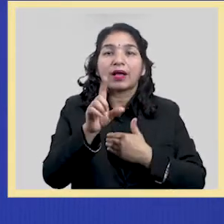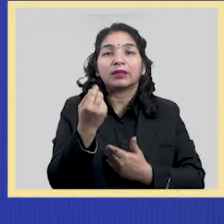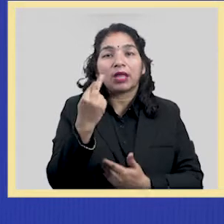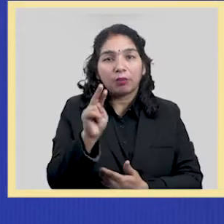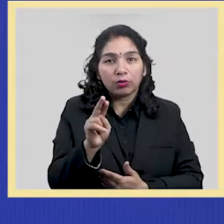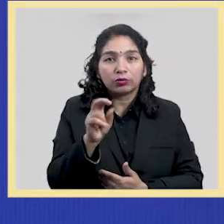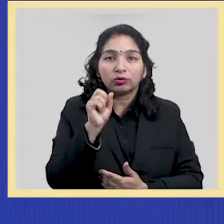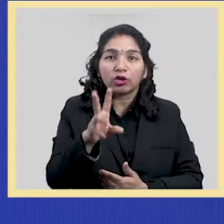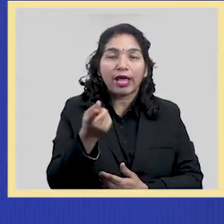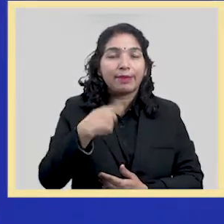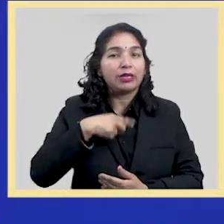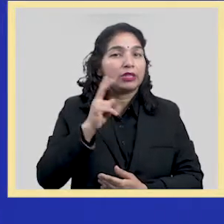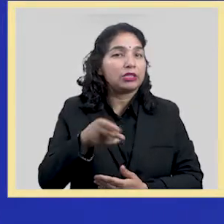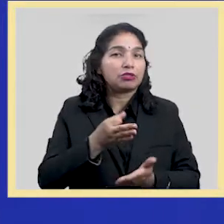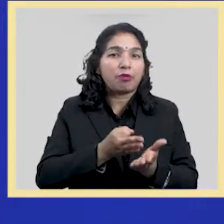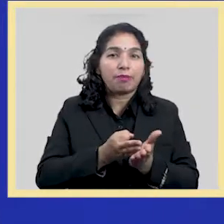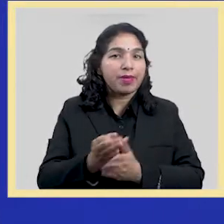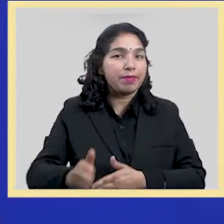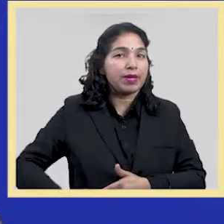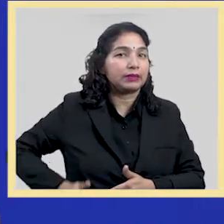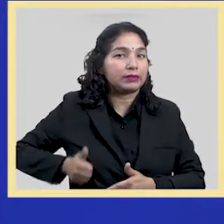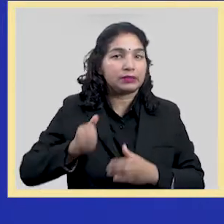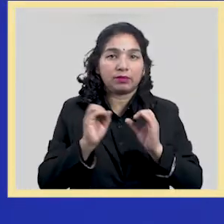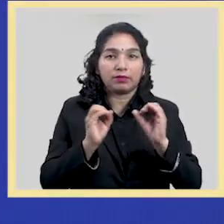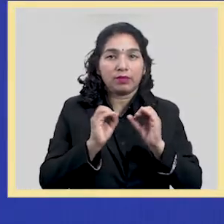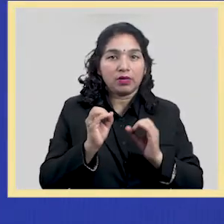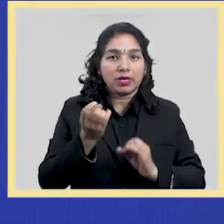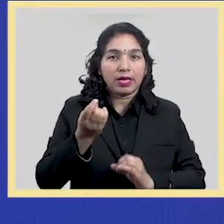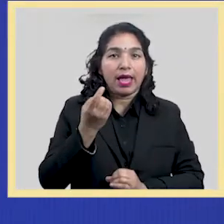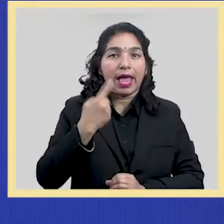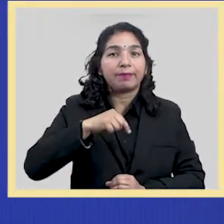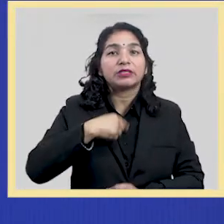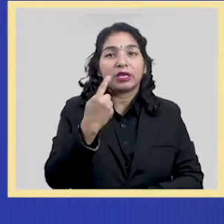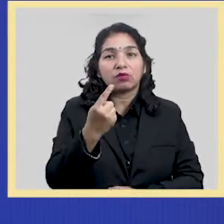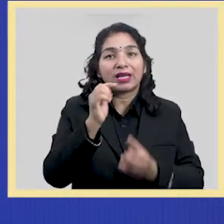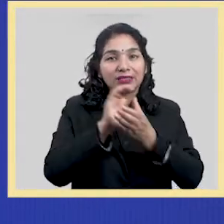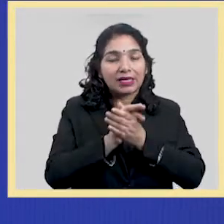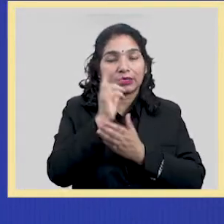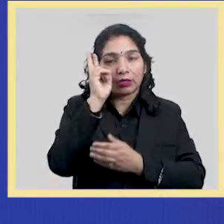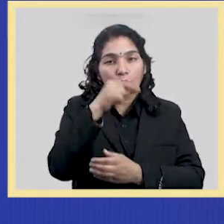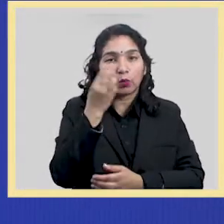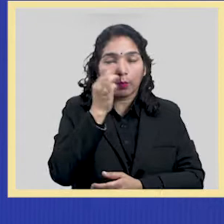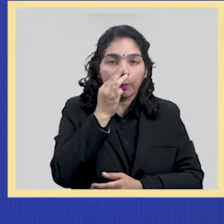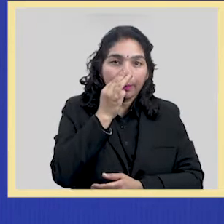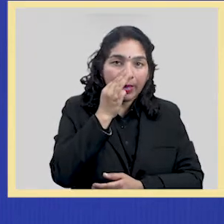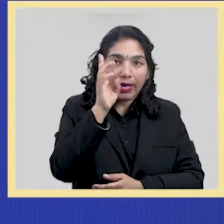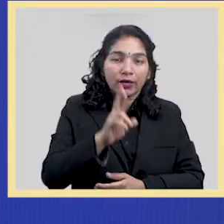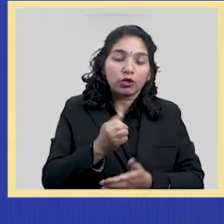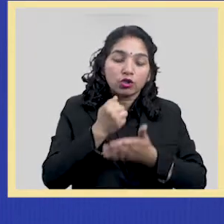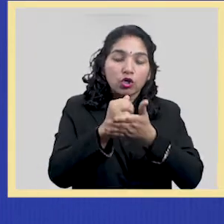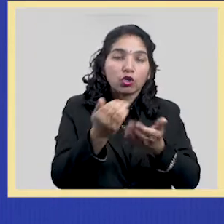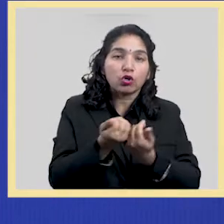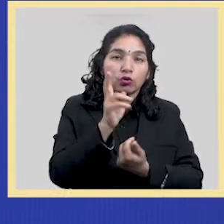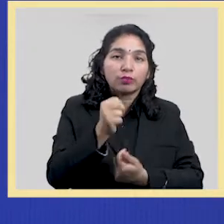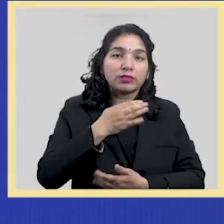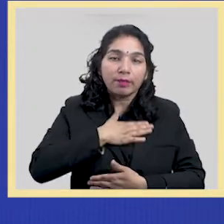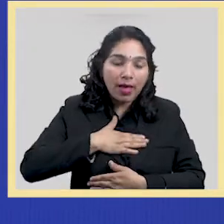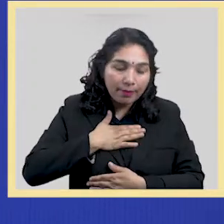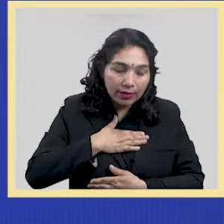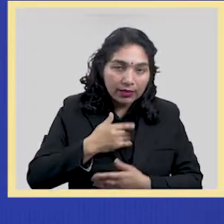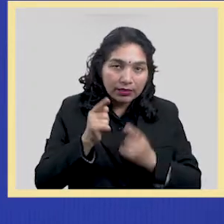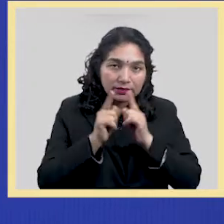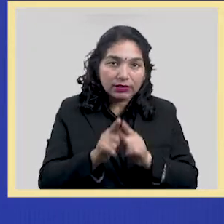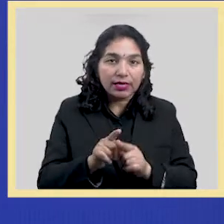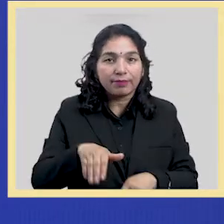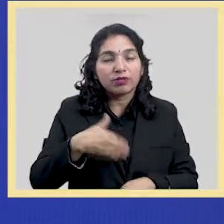चाहिँ अपाङ्ग हुनुभयो तर हामीले त्यस्तो व्यवहार कहिले पनि हामीले गरेनौँ र हामी एउटा चाहिँ उहाँहरूलाई साथीको रूपमा र हामीले उहाँहरूलाई सहयोग गर्नुपर्छ भन्ने भावनाको